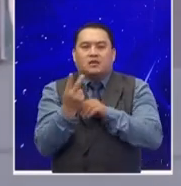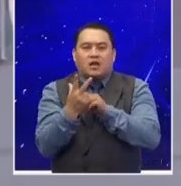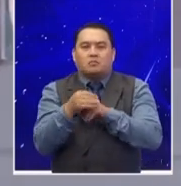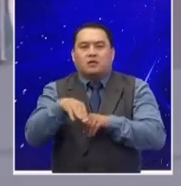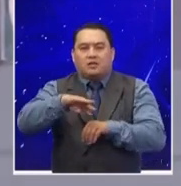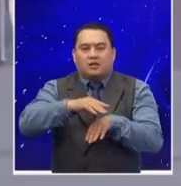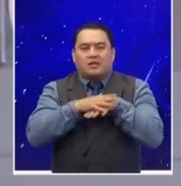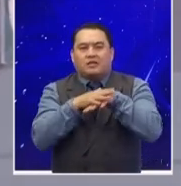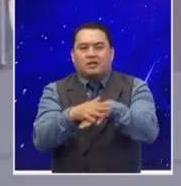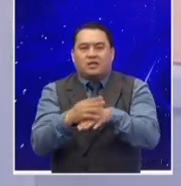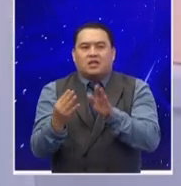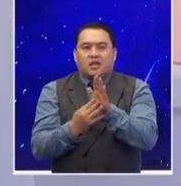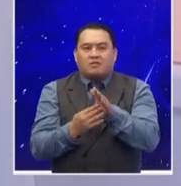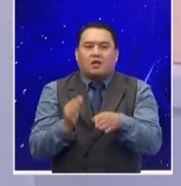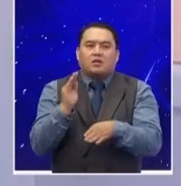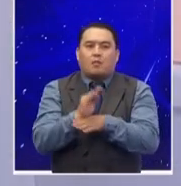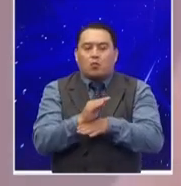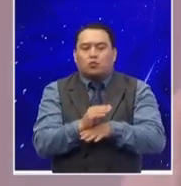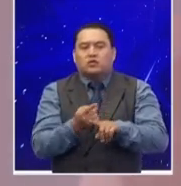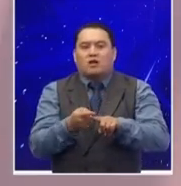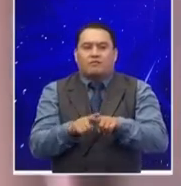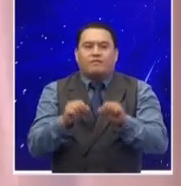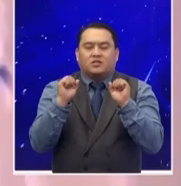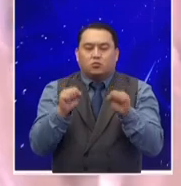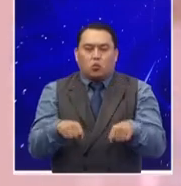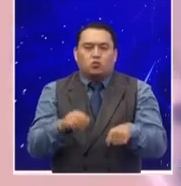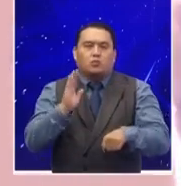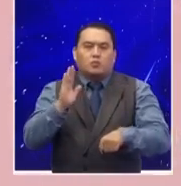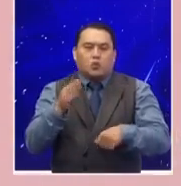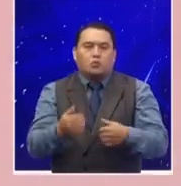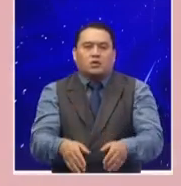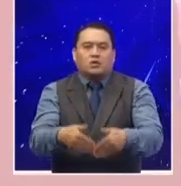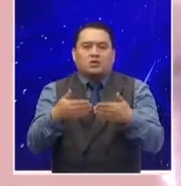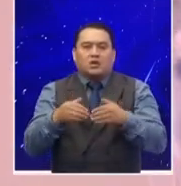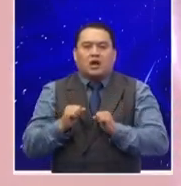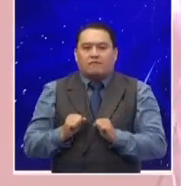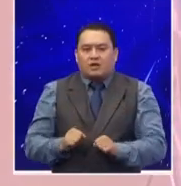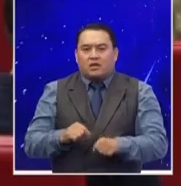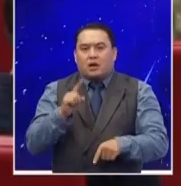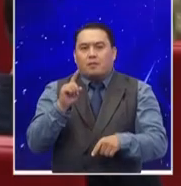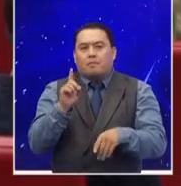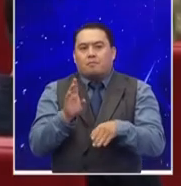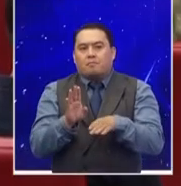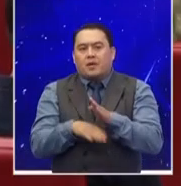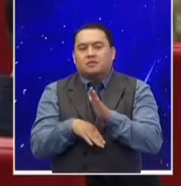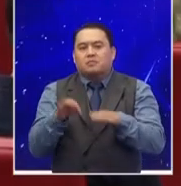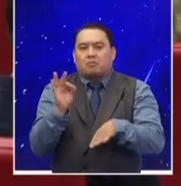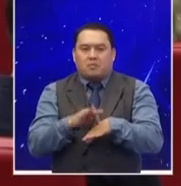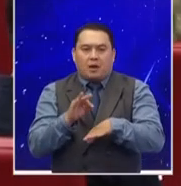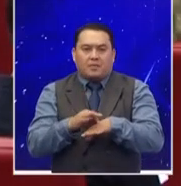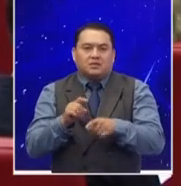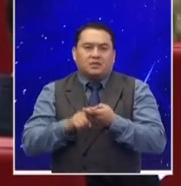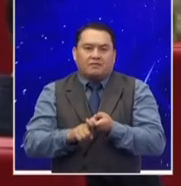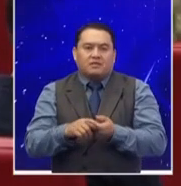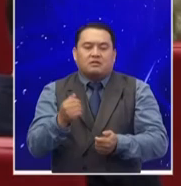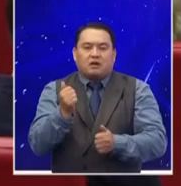борьбу со второй волной. Ее предполагают специалисты не избежать, но возможно сделать так, чтобы прошла она как можно безболезненнее. Это будет зависеть от